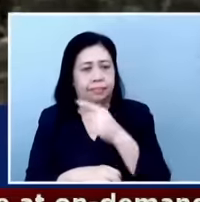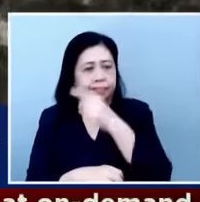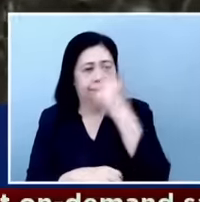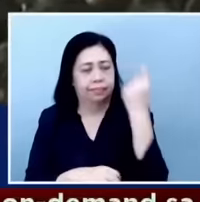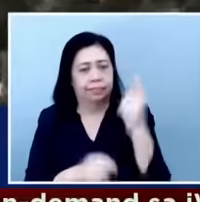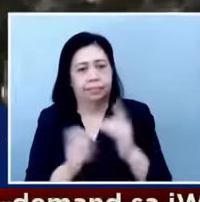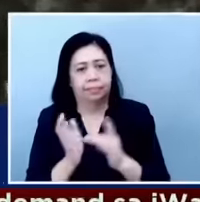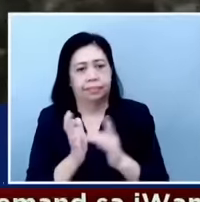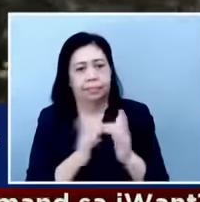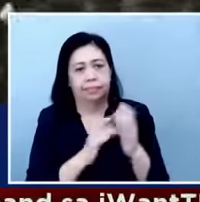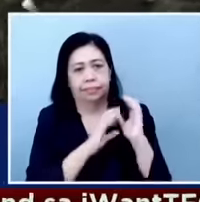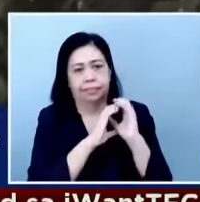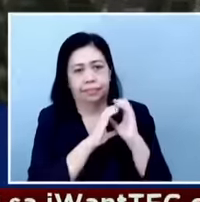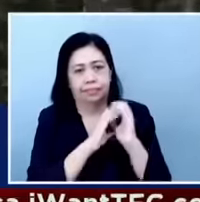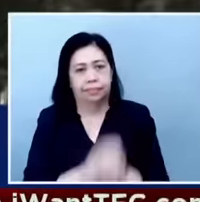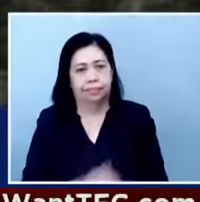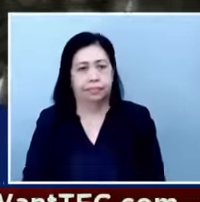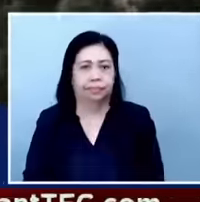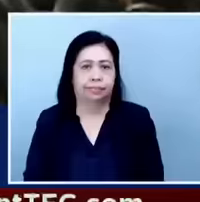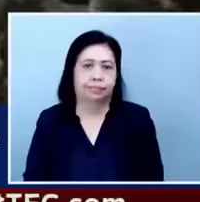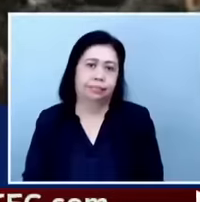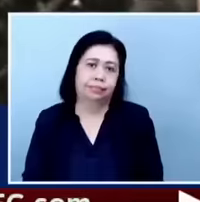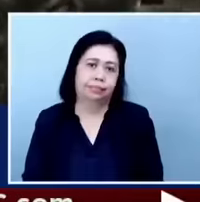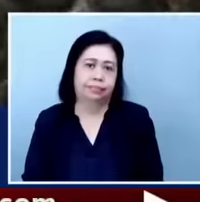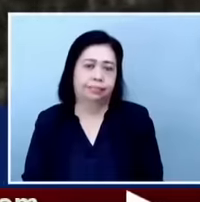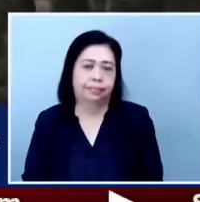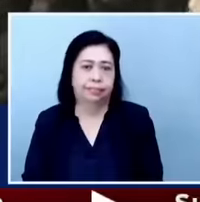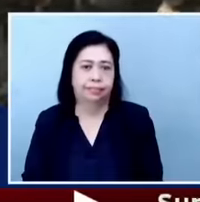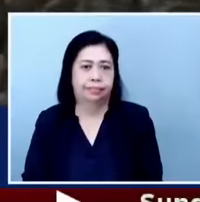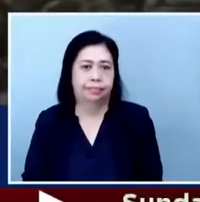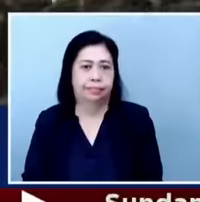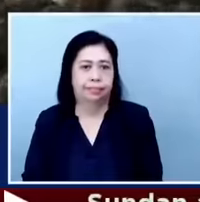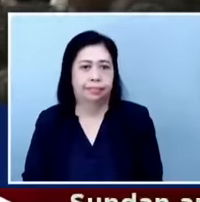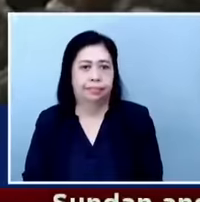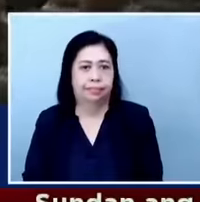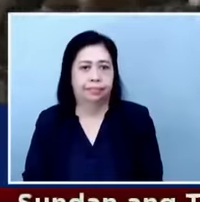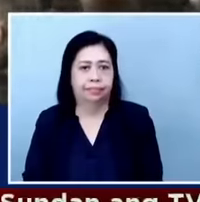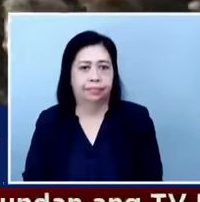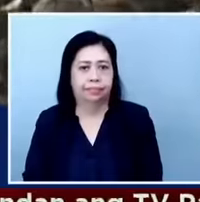po, natenga na naman. Hindi po gumagalaw. Umatras pa.